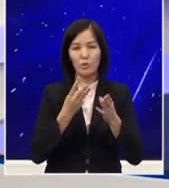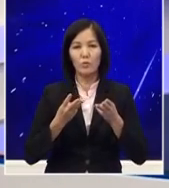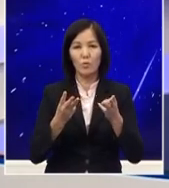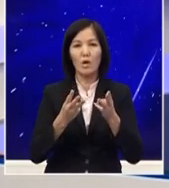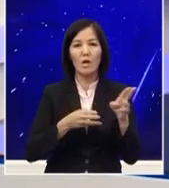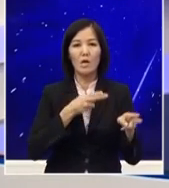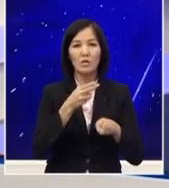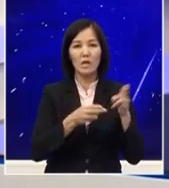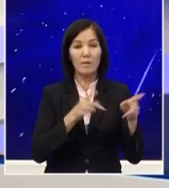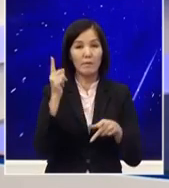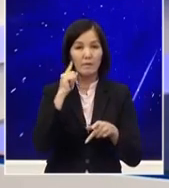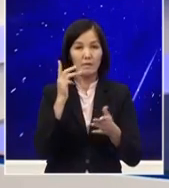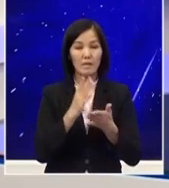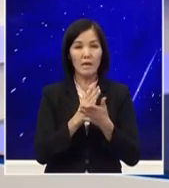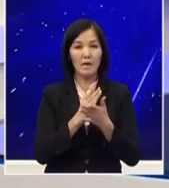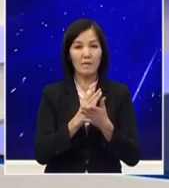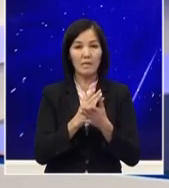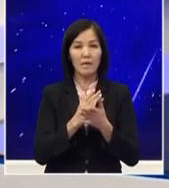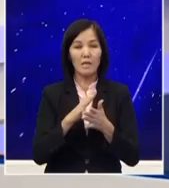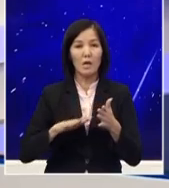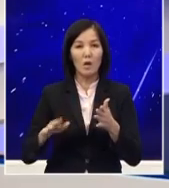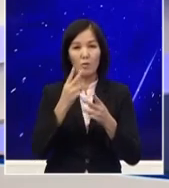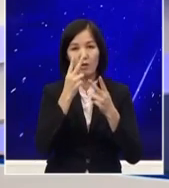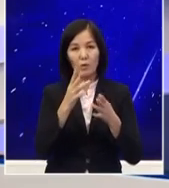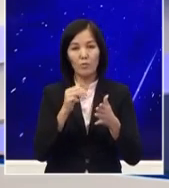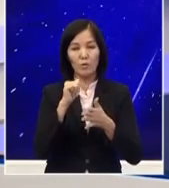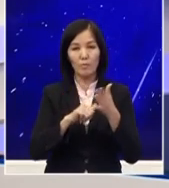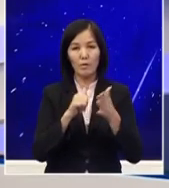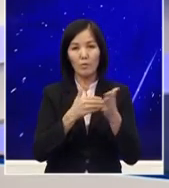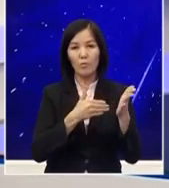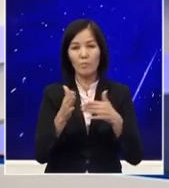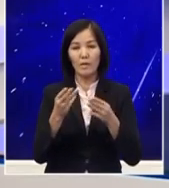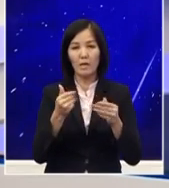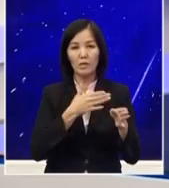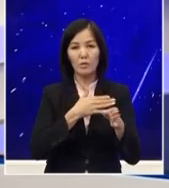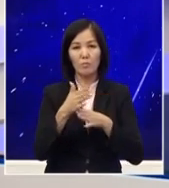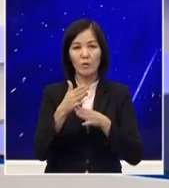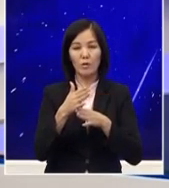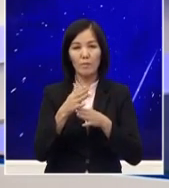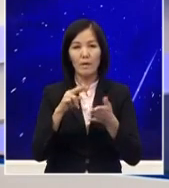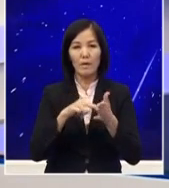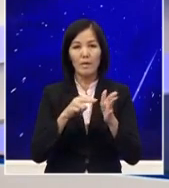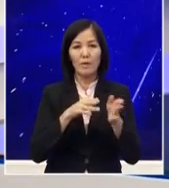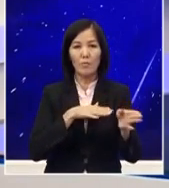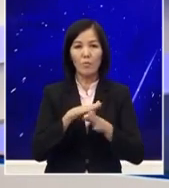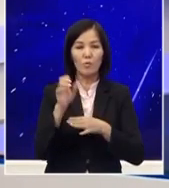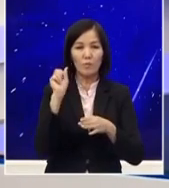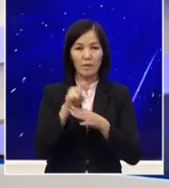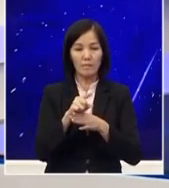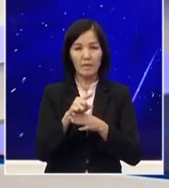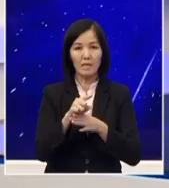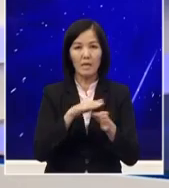тұрғындар шағымын тыңдаған. Шаңы шыққан ауланында көрген олқылықты оңалтуға қаржы қарастырып, жергілікті билікке орындауды